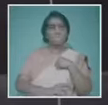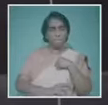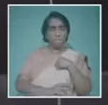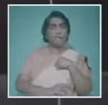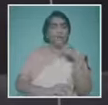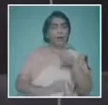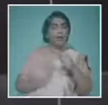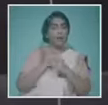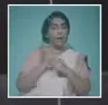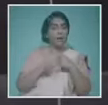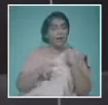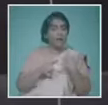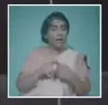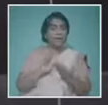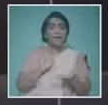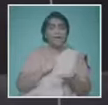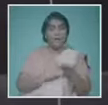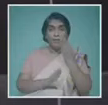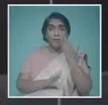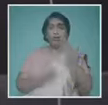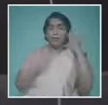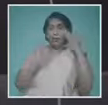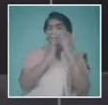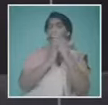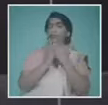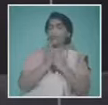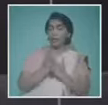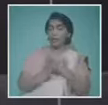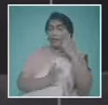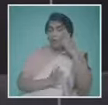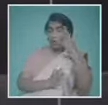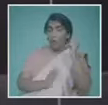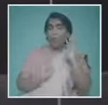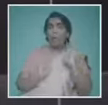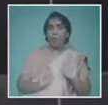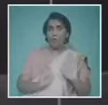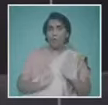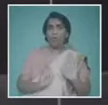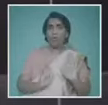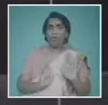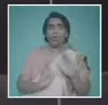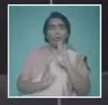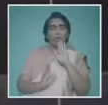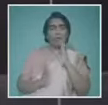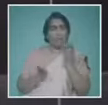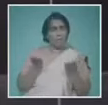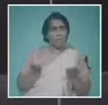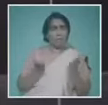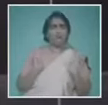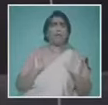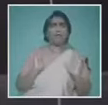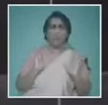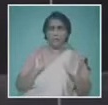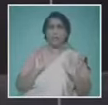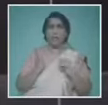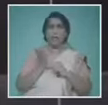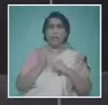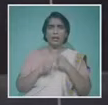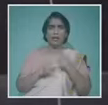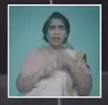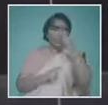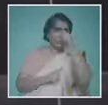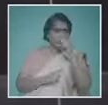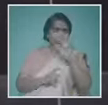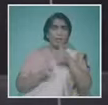හැබැයි ඒ බදු වැඩි කරනකොට කාරණා කිහිපයක් හිතේ තියා ගන්න ඕනේ. ඒ තමයි සාධාරණ වෙන්න ඕනේ. ඒක බදු වංචා කරන එක ගැන